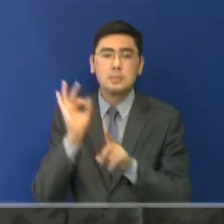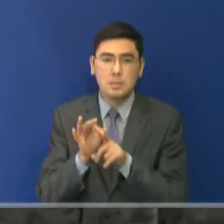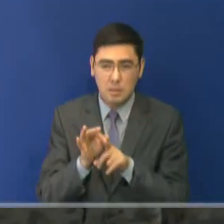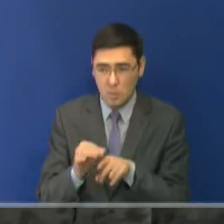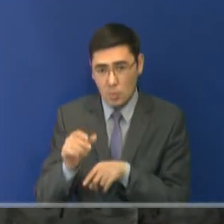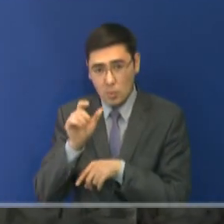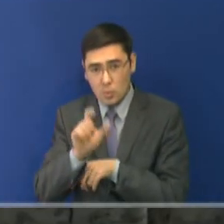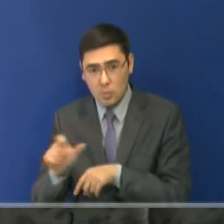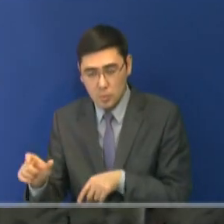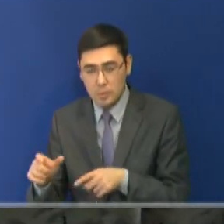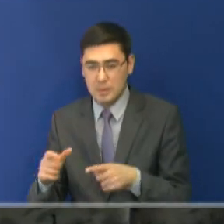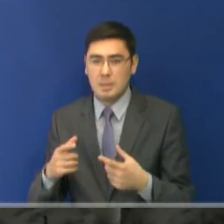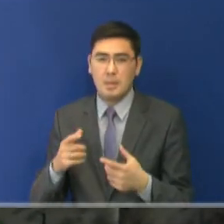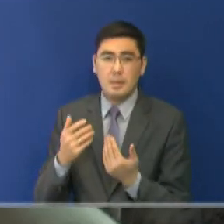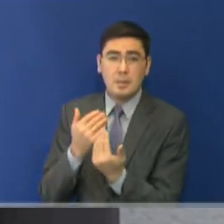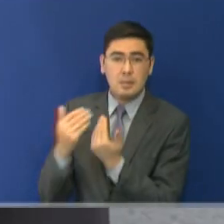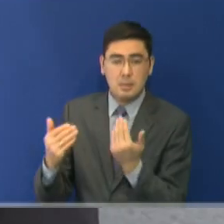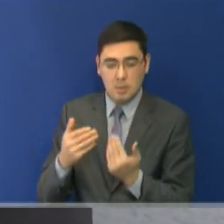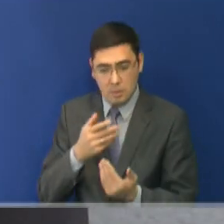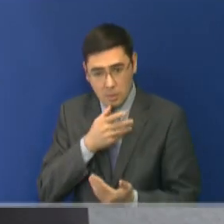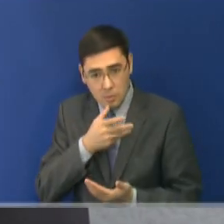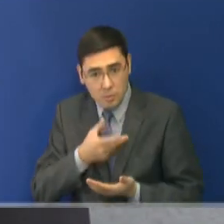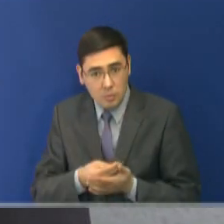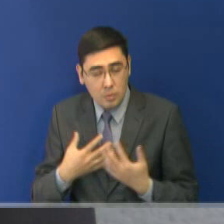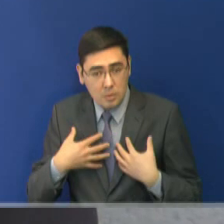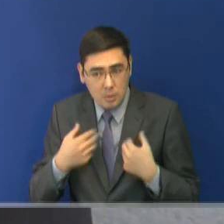можно максимально сохранить здоровье населения.